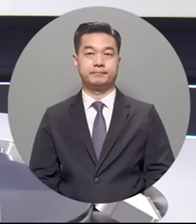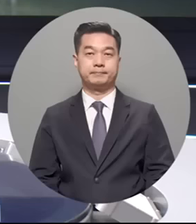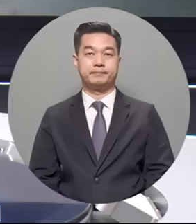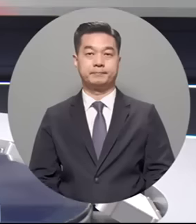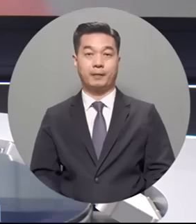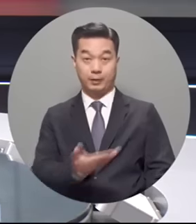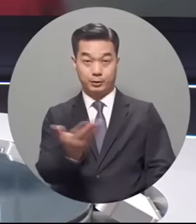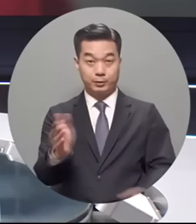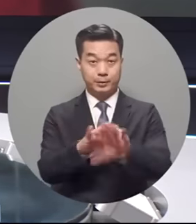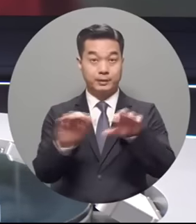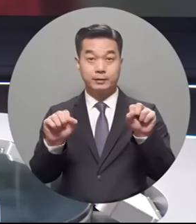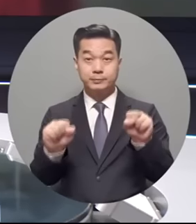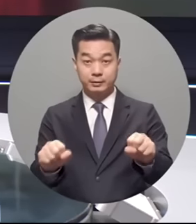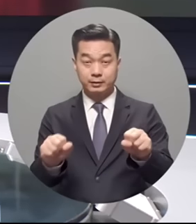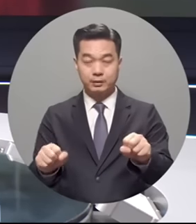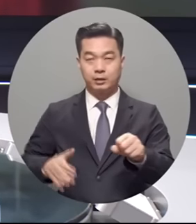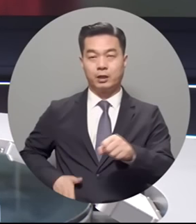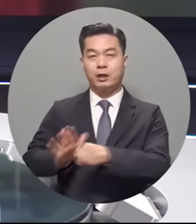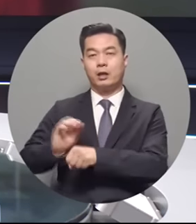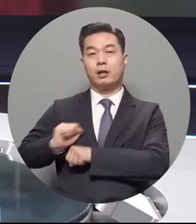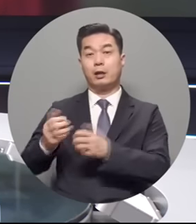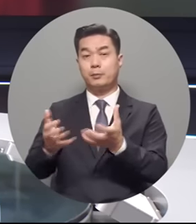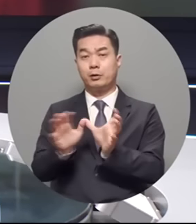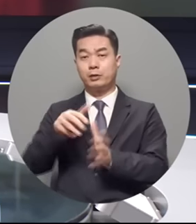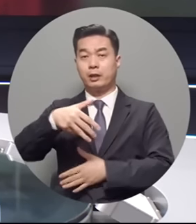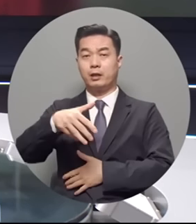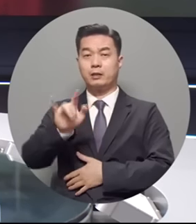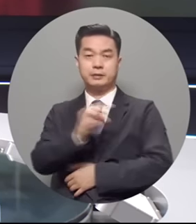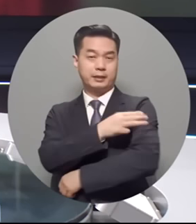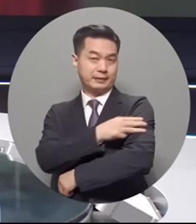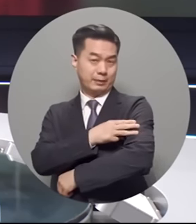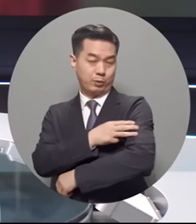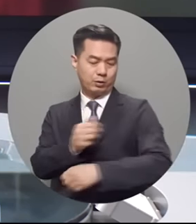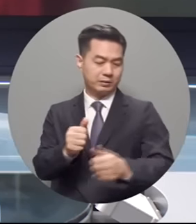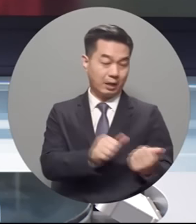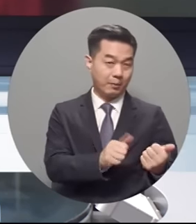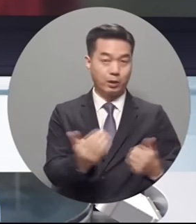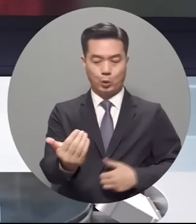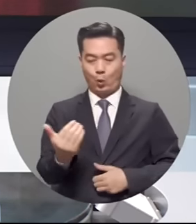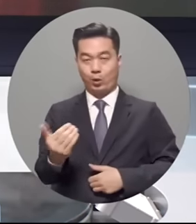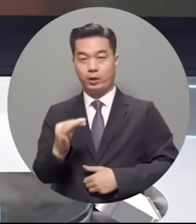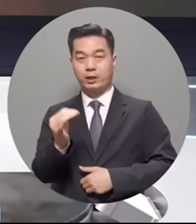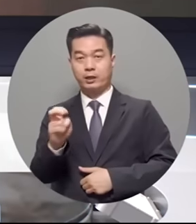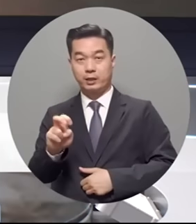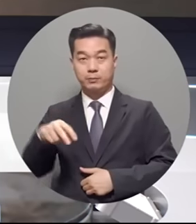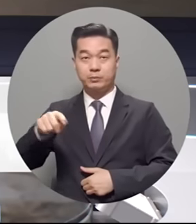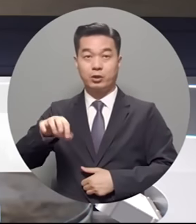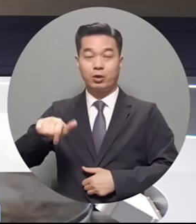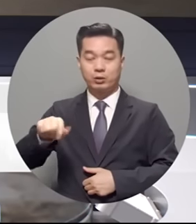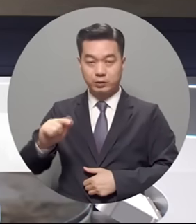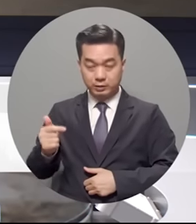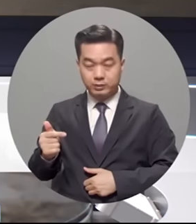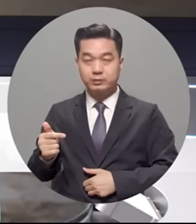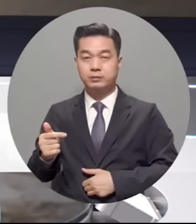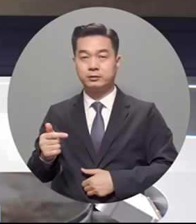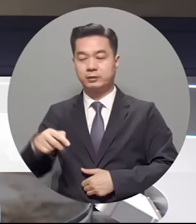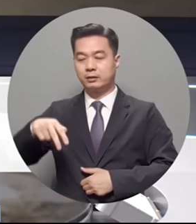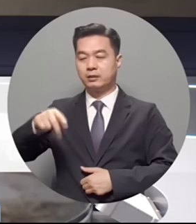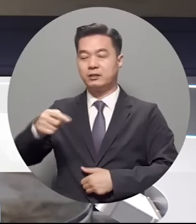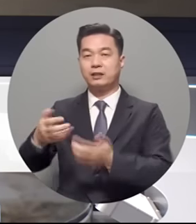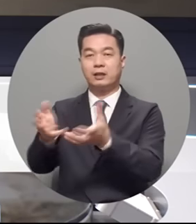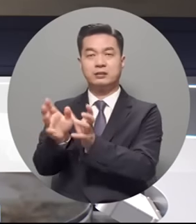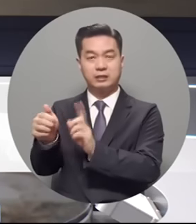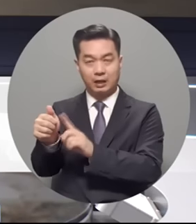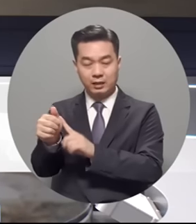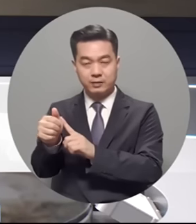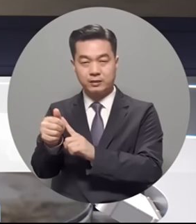여러분 안녕하십니까. 해병대 최상병 사망에 앞서 임성근 당시 1사단장이 수색을 강행하라고 지시한